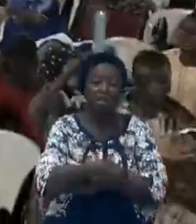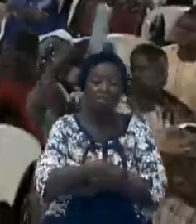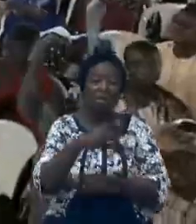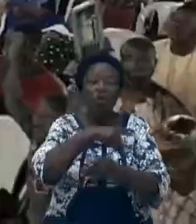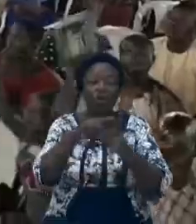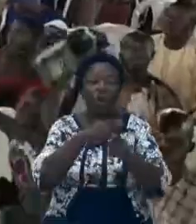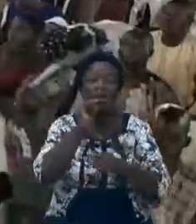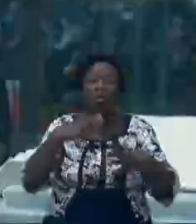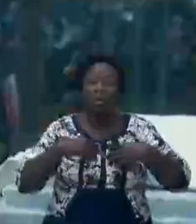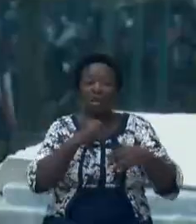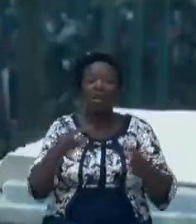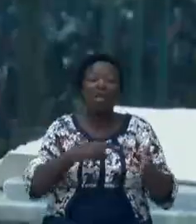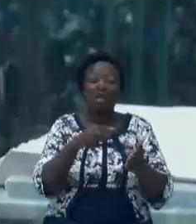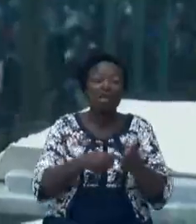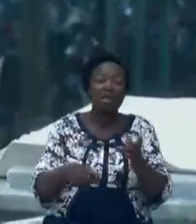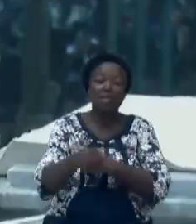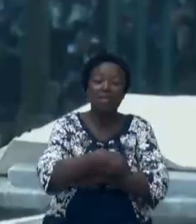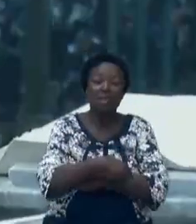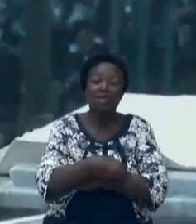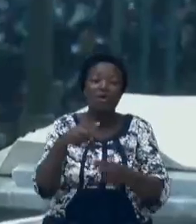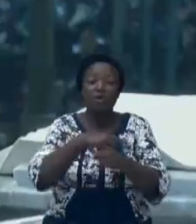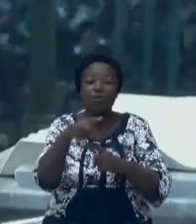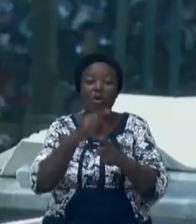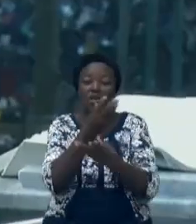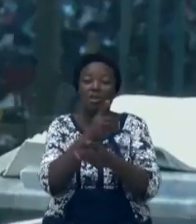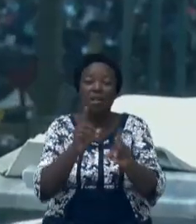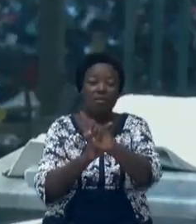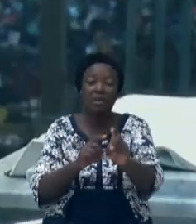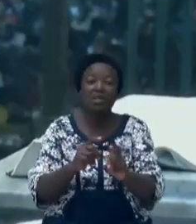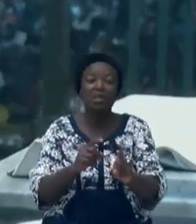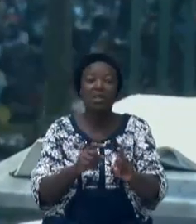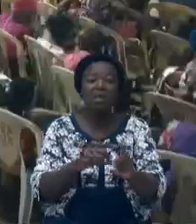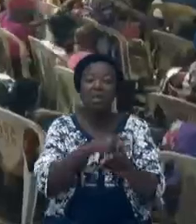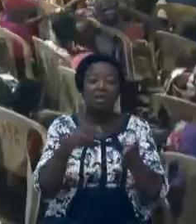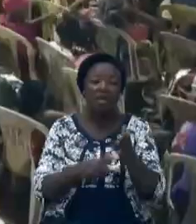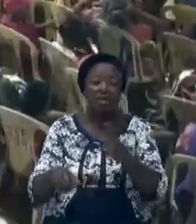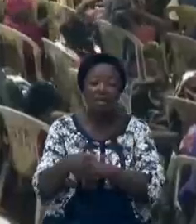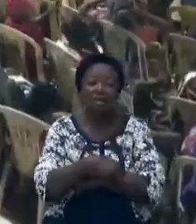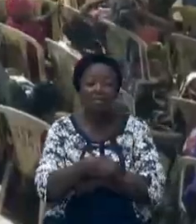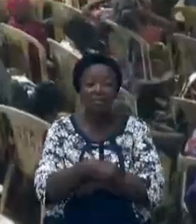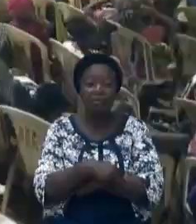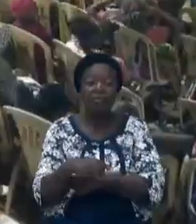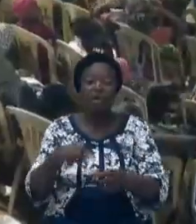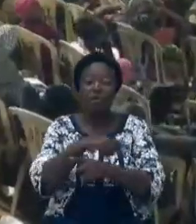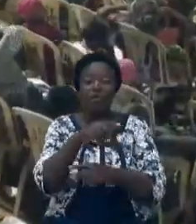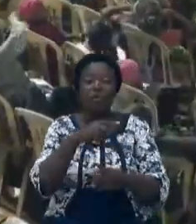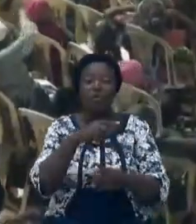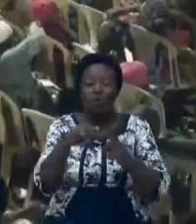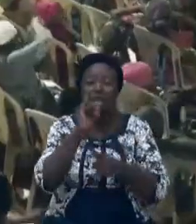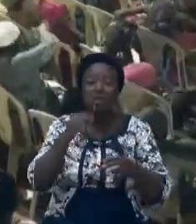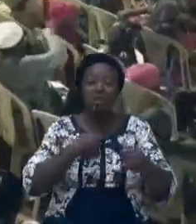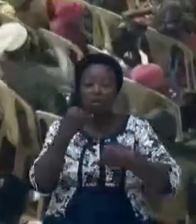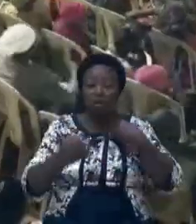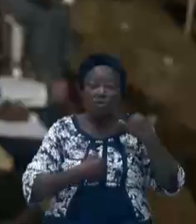quant à lui cinq ans aujourd'hui taguer les os et quand aujourd'hui quand est-ce que tu as ta